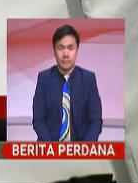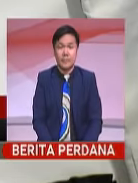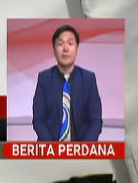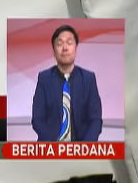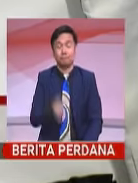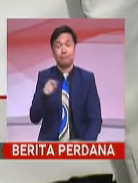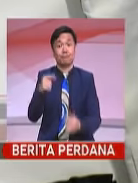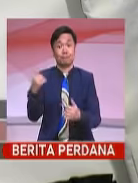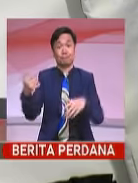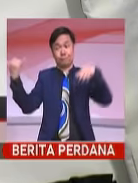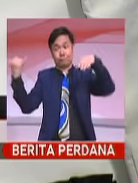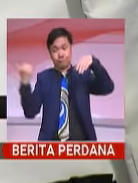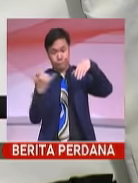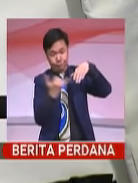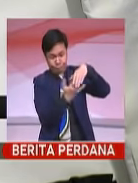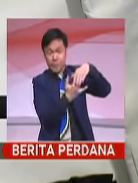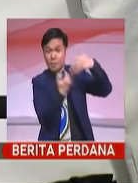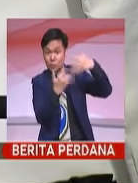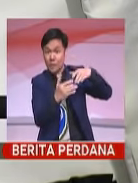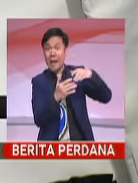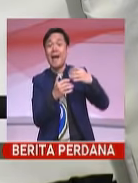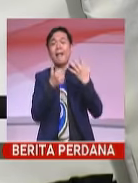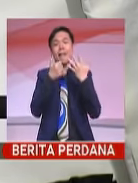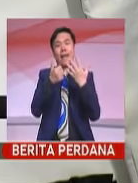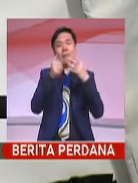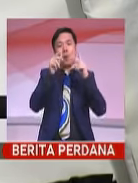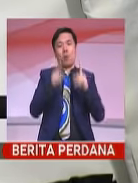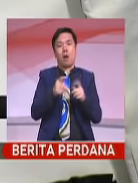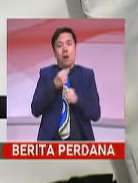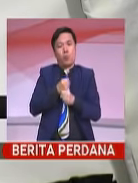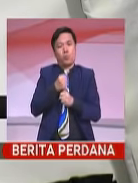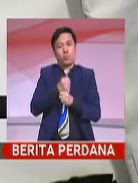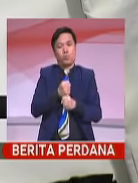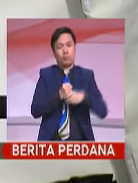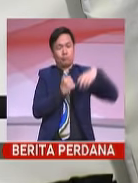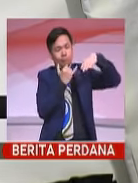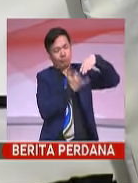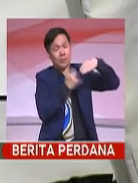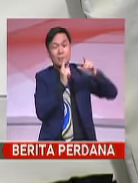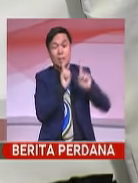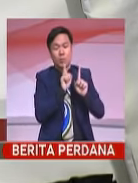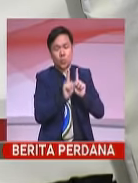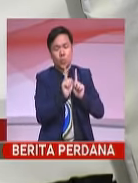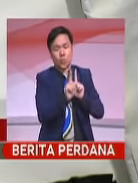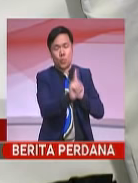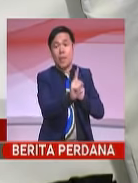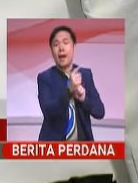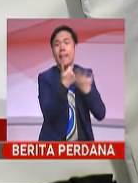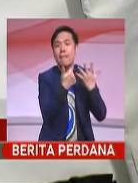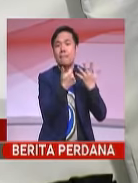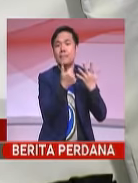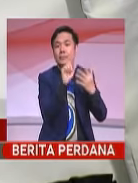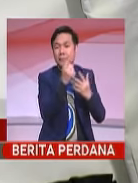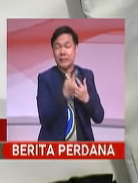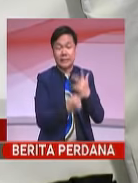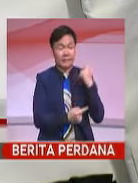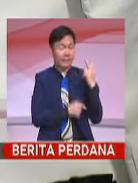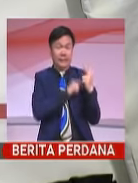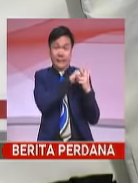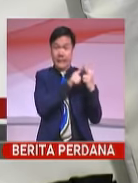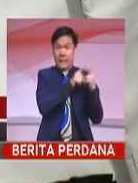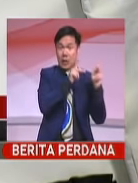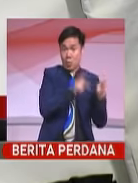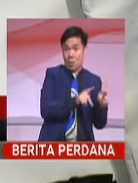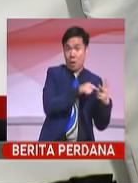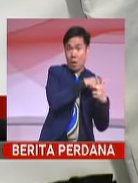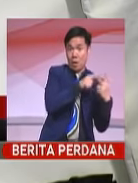Selepas menerima pesakit, hanya 6 orang petugas saja dibenarkan berada di dalam kemah MARIA ini, di mana hanya 3 daripadanya